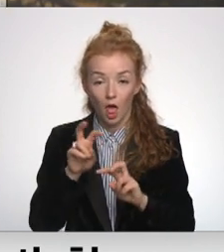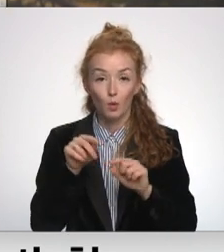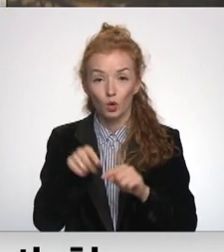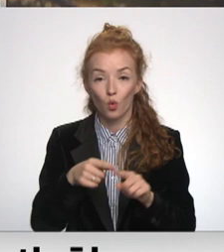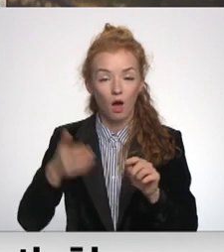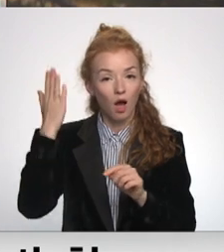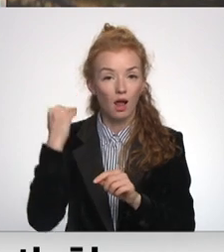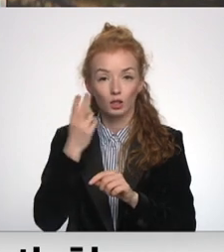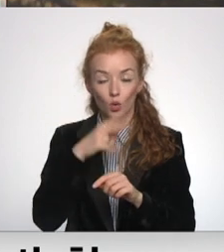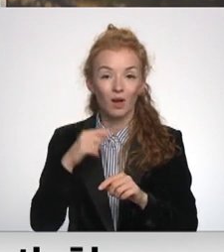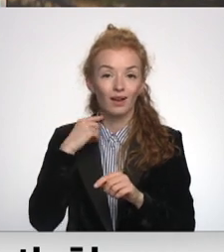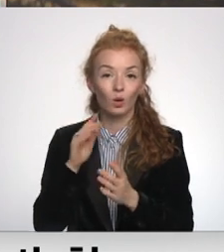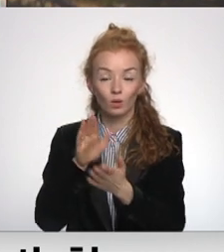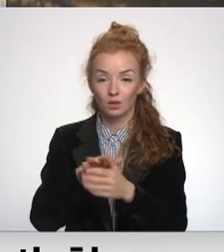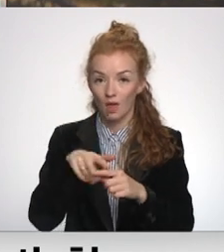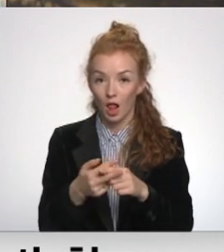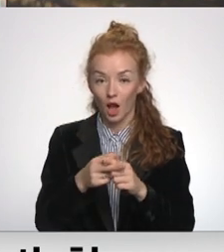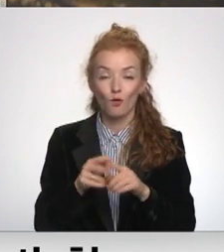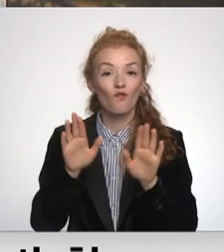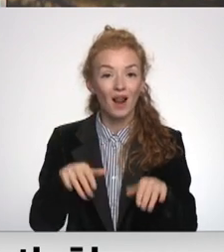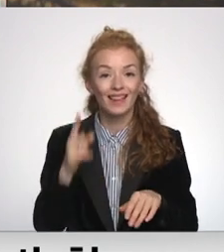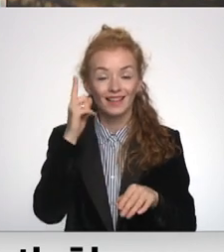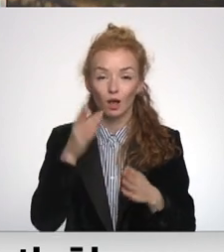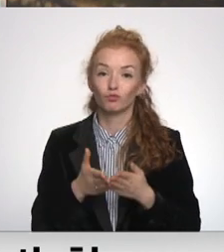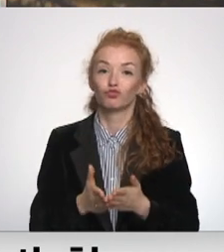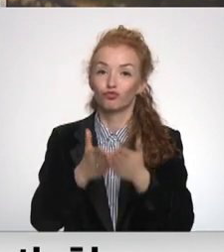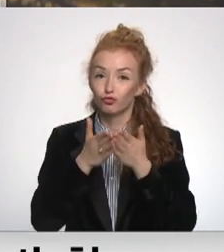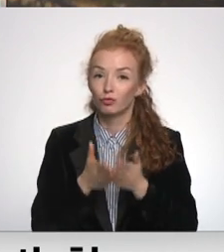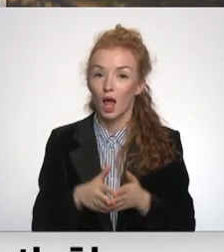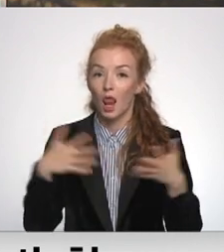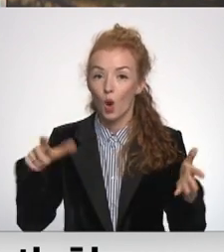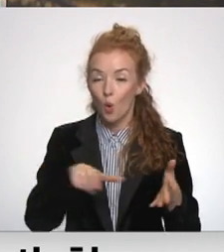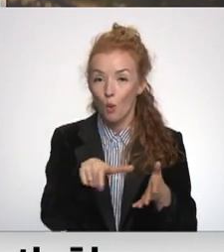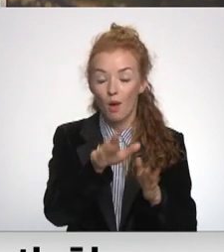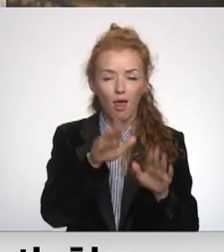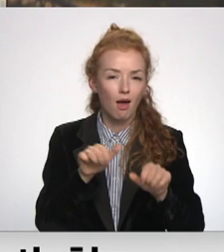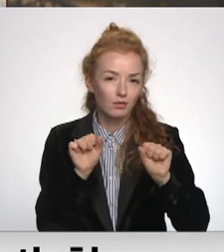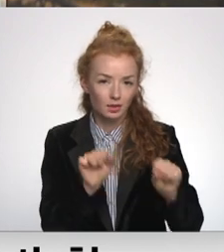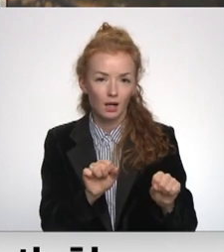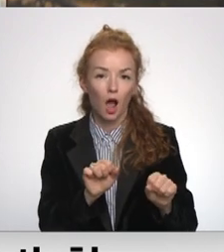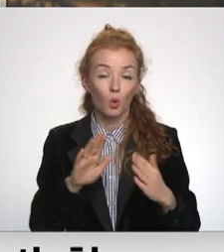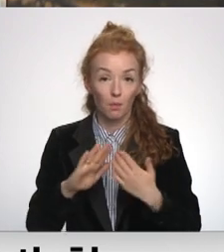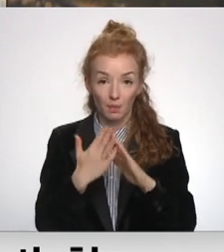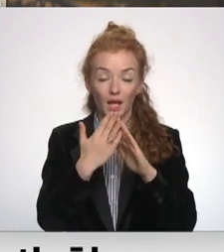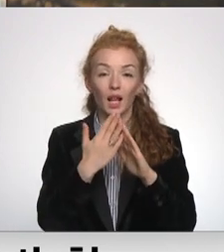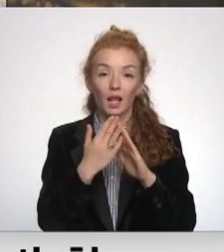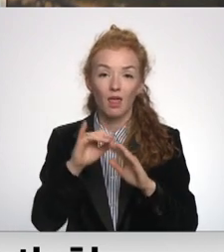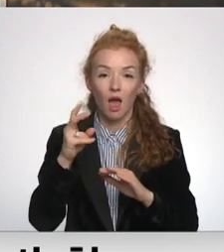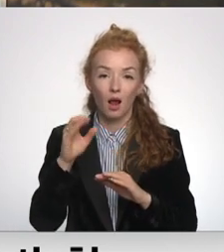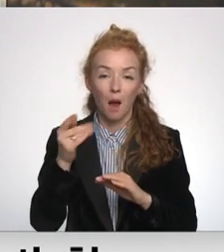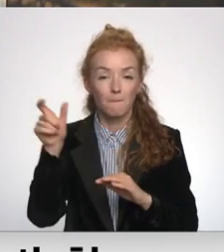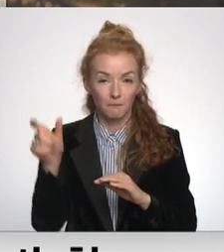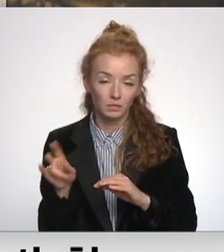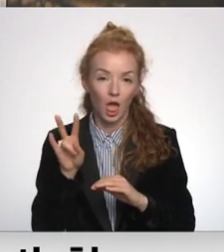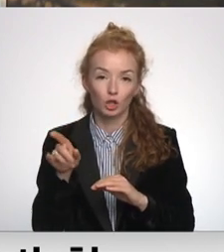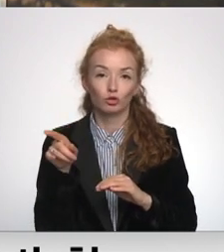no Rīgas uz Jelgavu praktiski varēja tikai kuģojot pa Lielupi. Tāpēc, lai aizsargātu pili, hercogs Jākabs